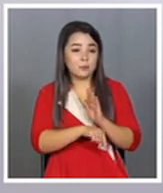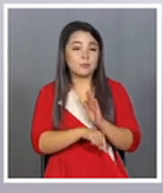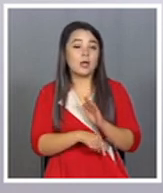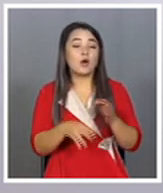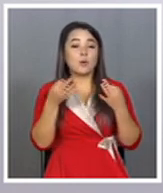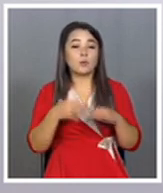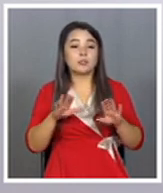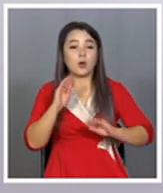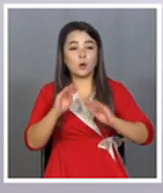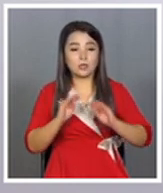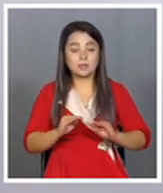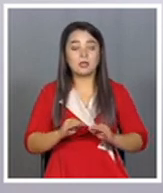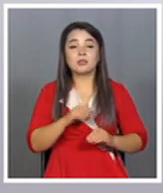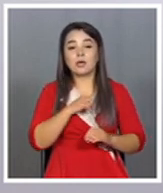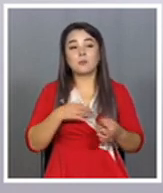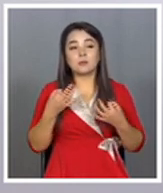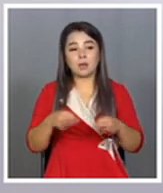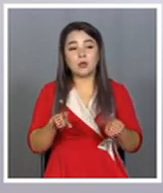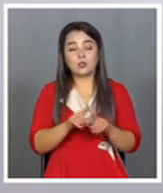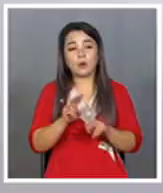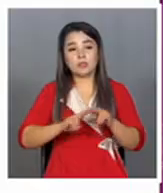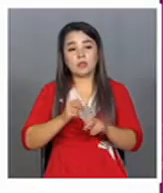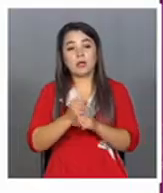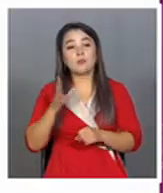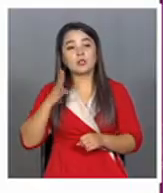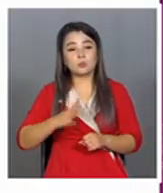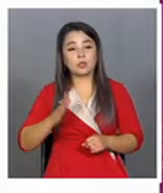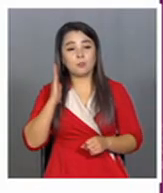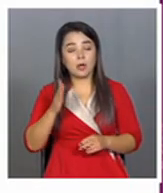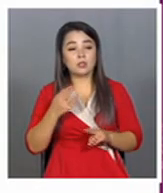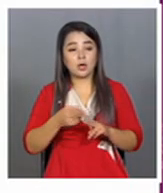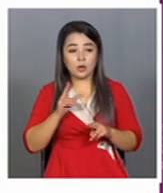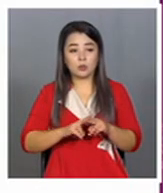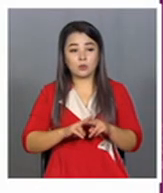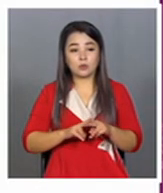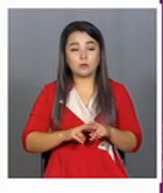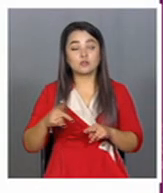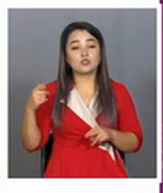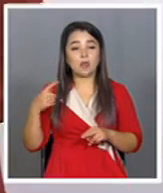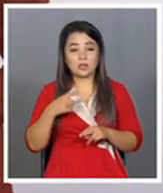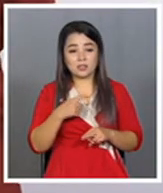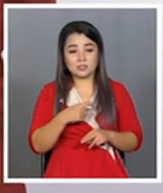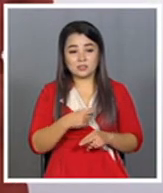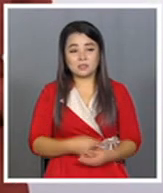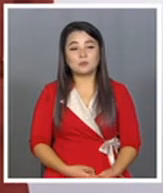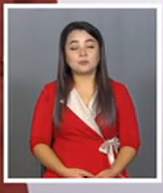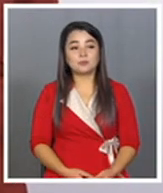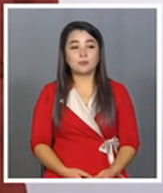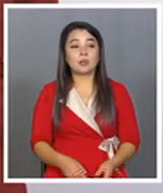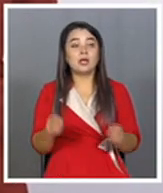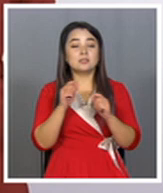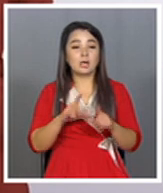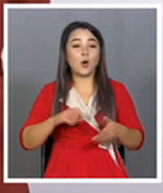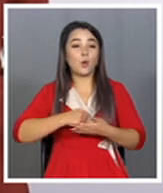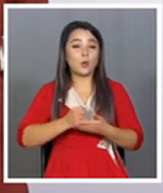бос құрылғыларды тектен тек жұмыс істеуге мәжбүр етеді. Бұл вирус – құрттар. Сабағымызды